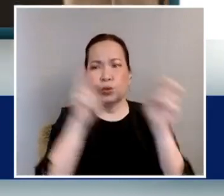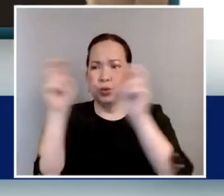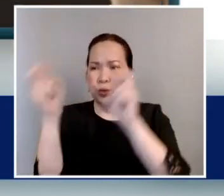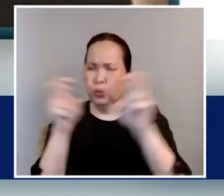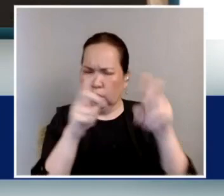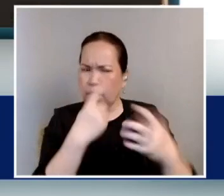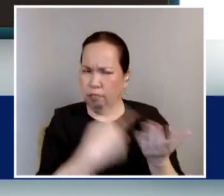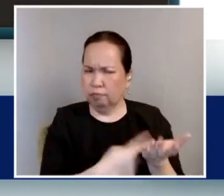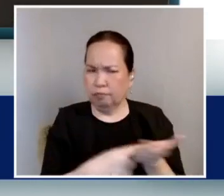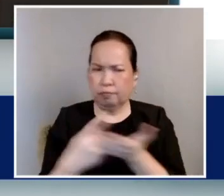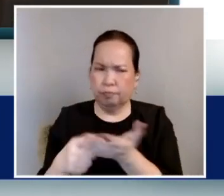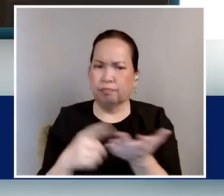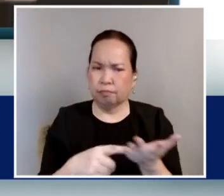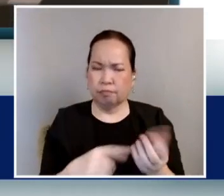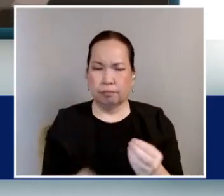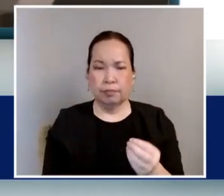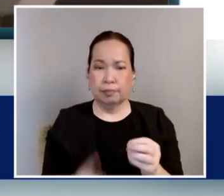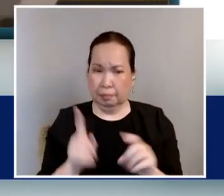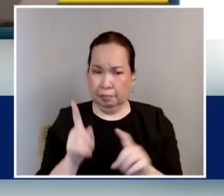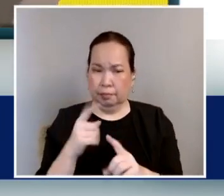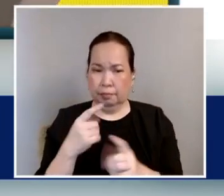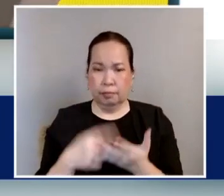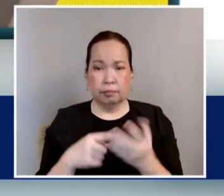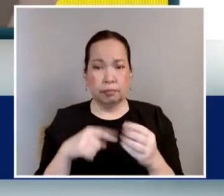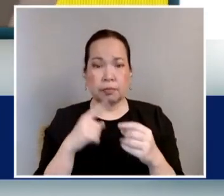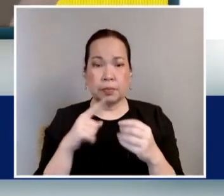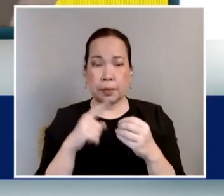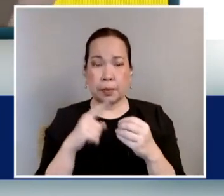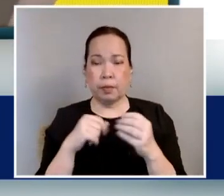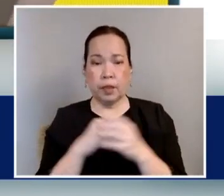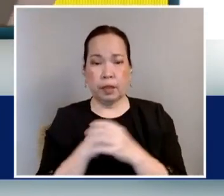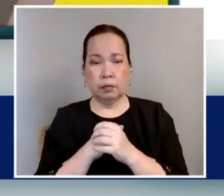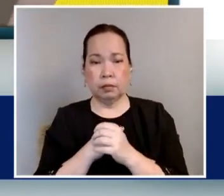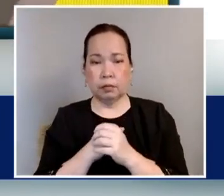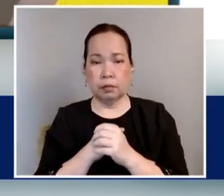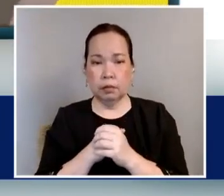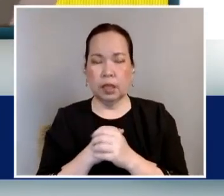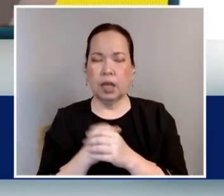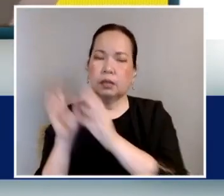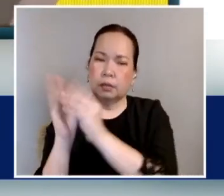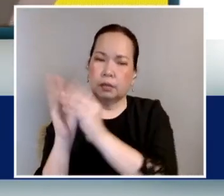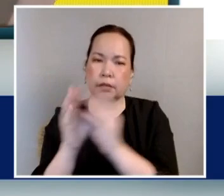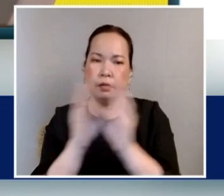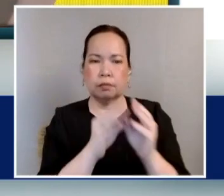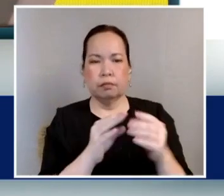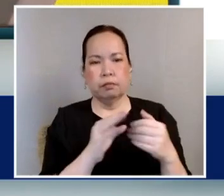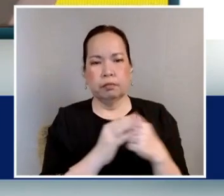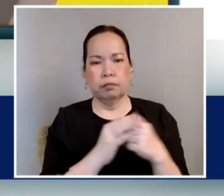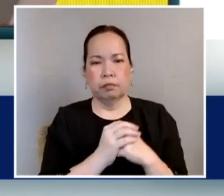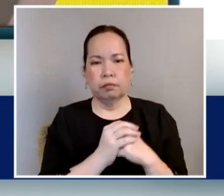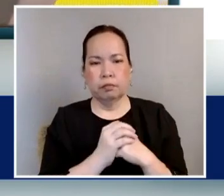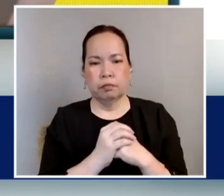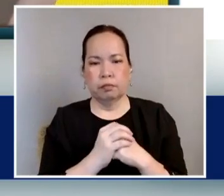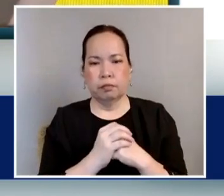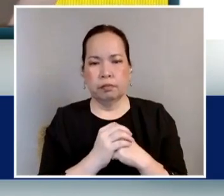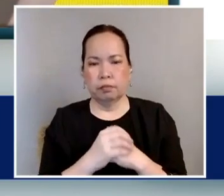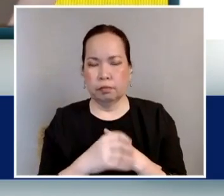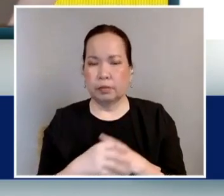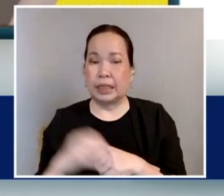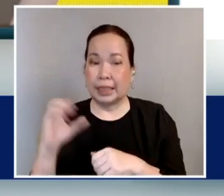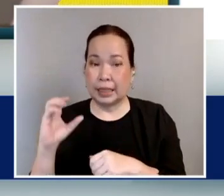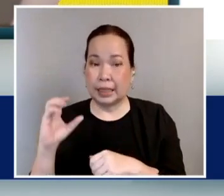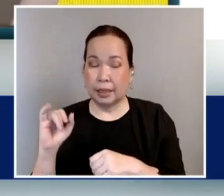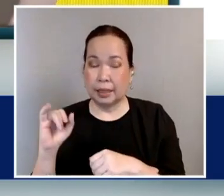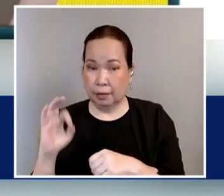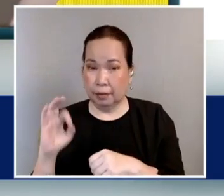So because of the yung talks about the CIF before. So wala hindi